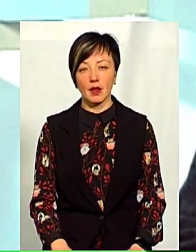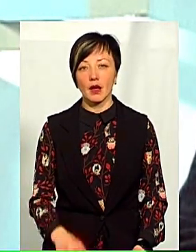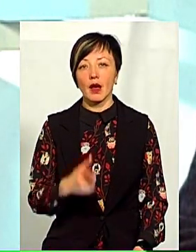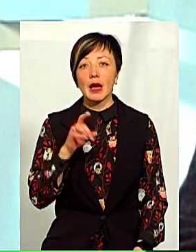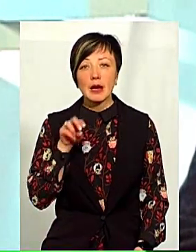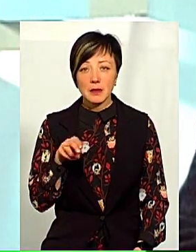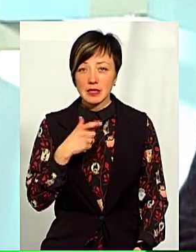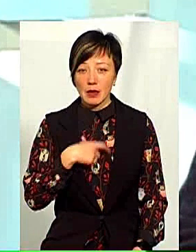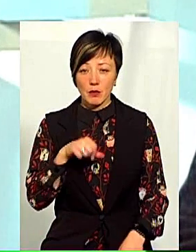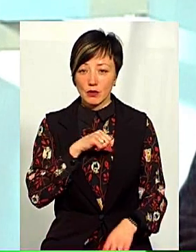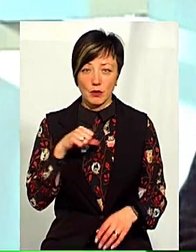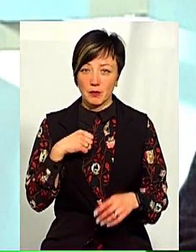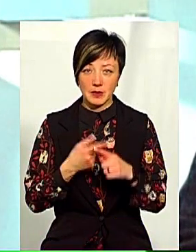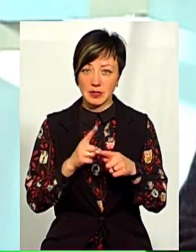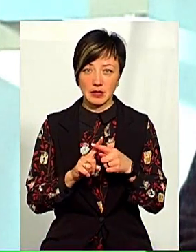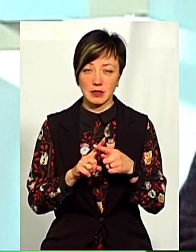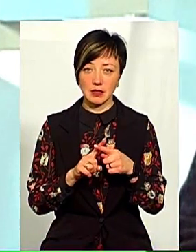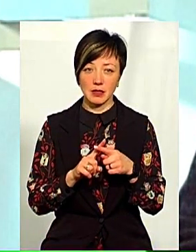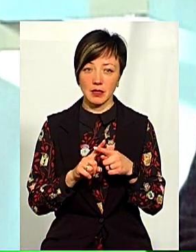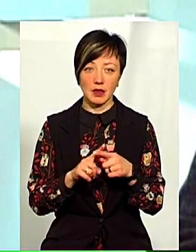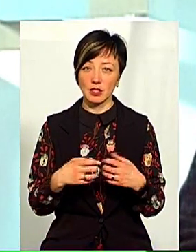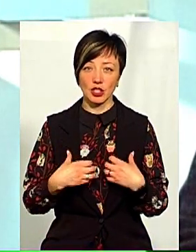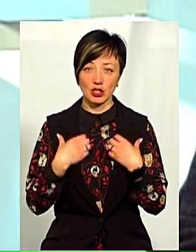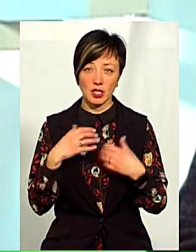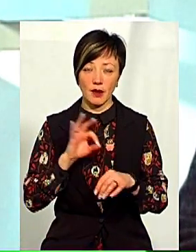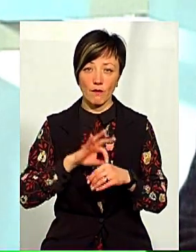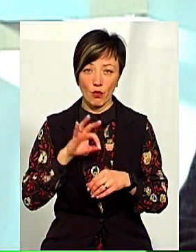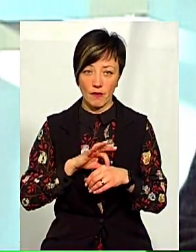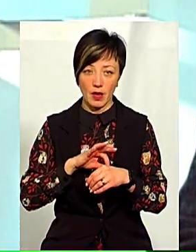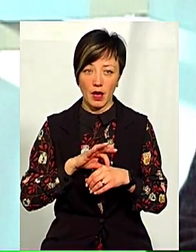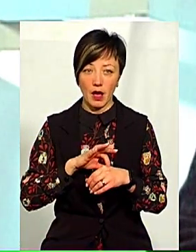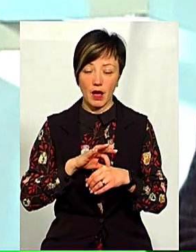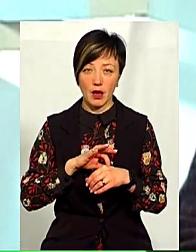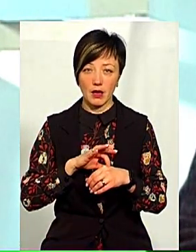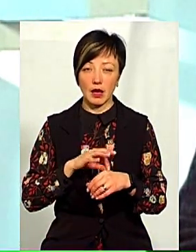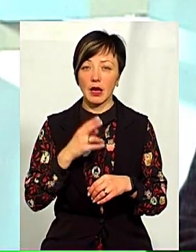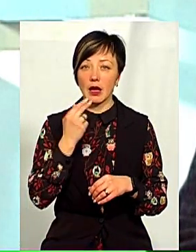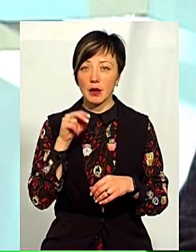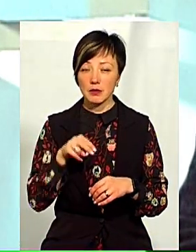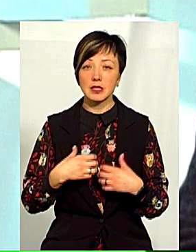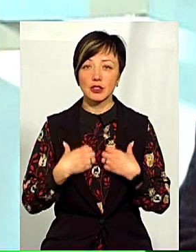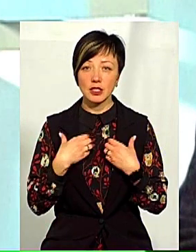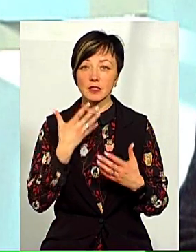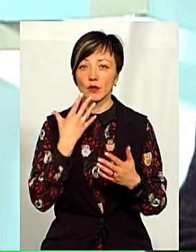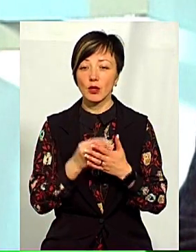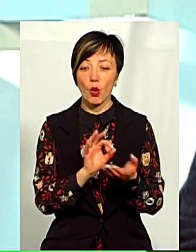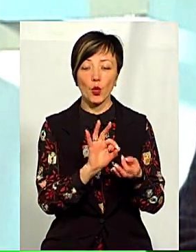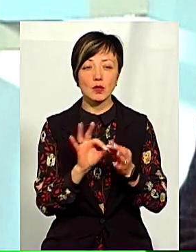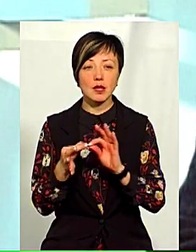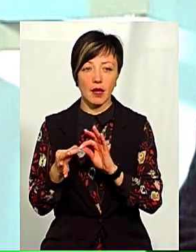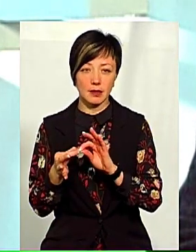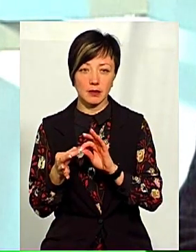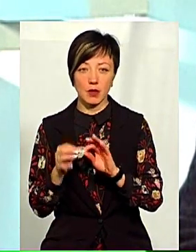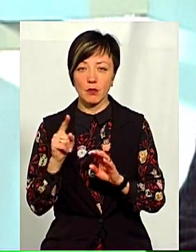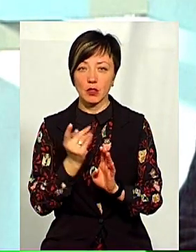по собі – це не таке страшне захворювання. Грип страшний своїми ускладненнями.